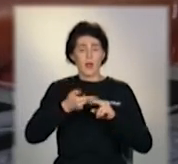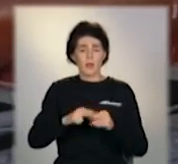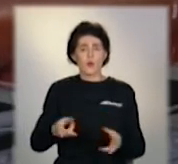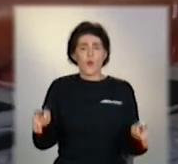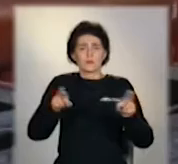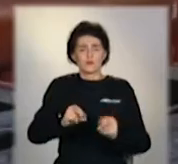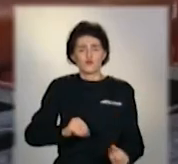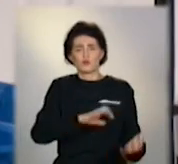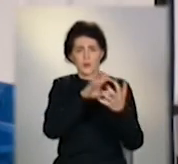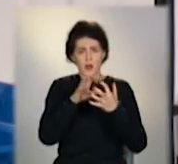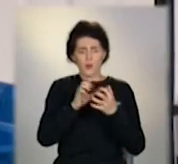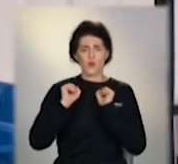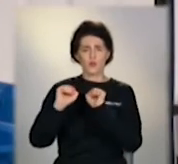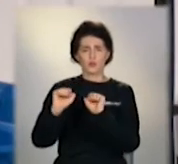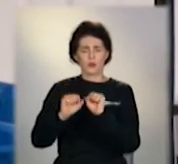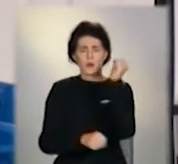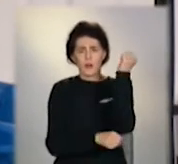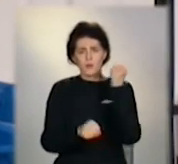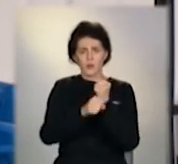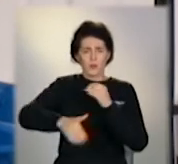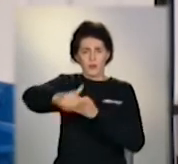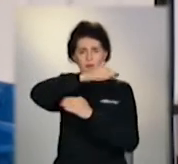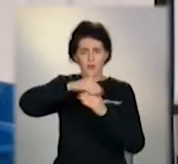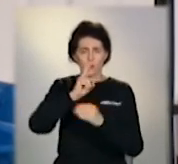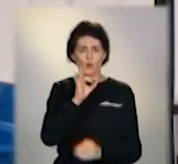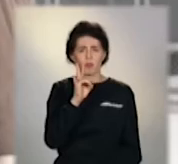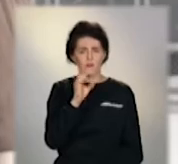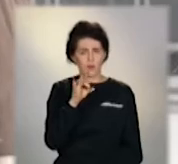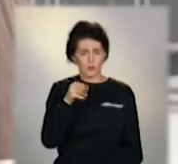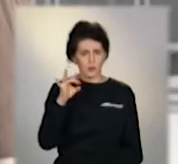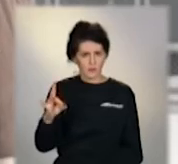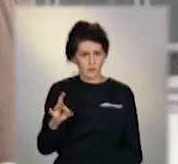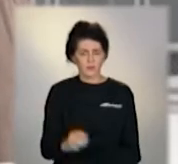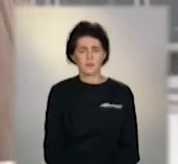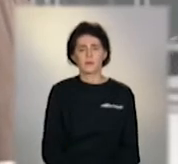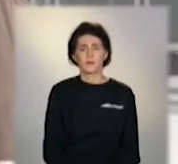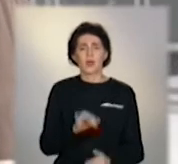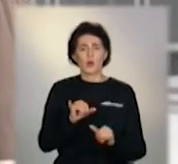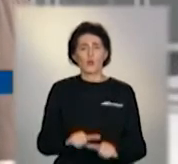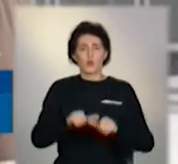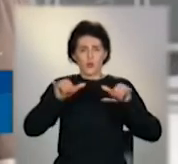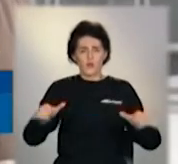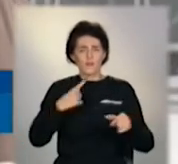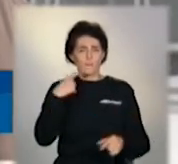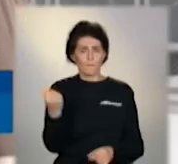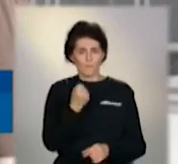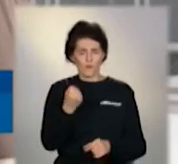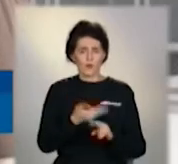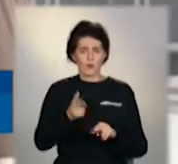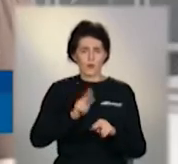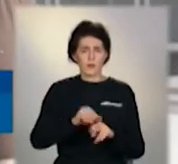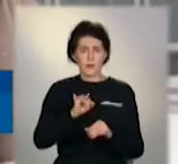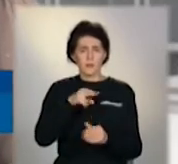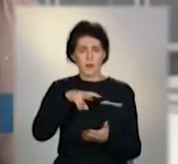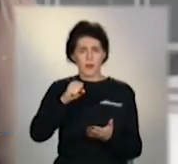шар гарнісажу захищатиме робочу поверхню конвертора. Тем самым увеличивая стойкость конвертера и увеличивая количество плавок,